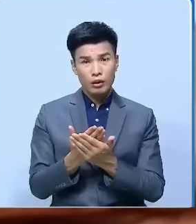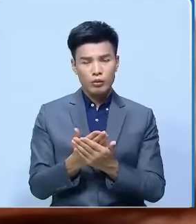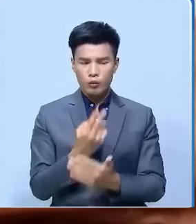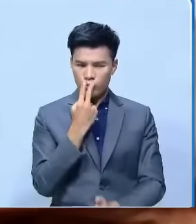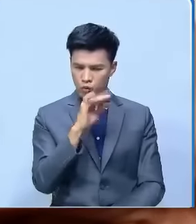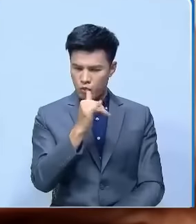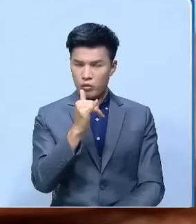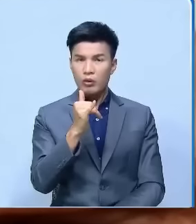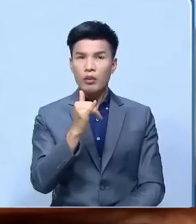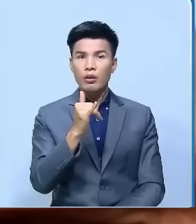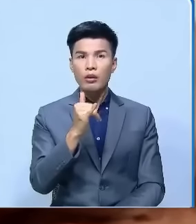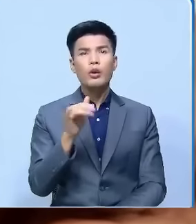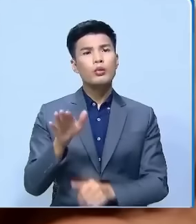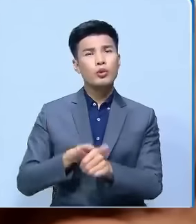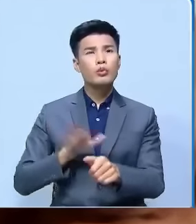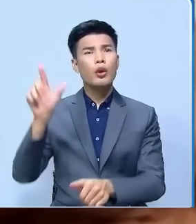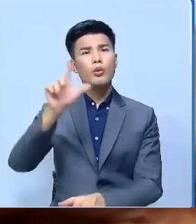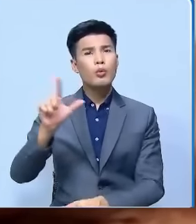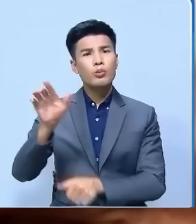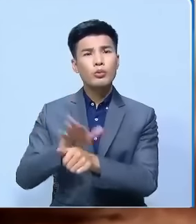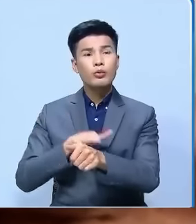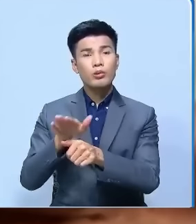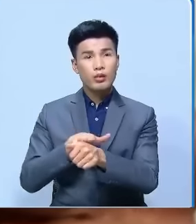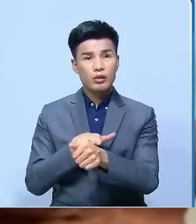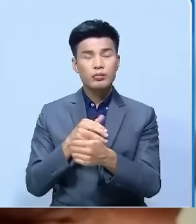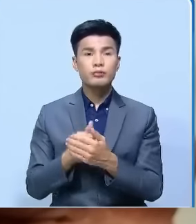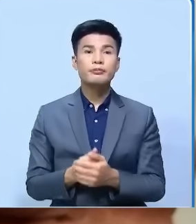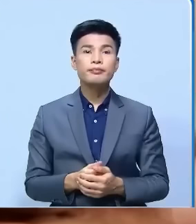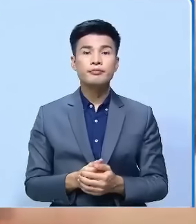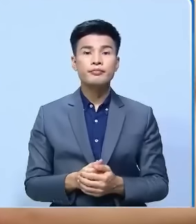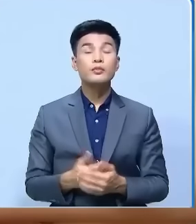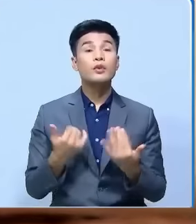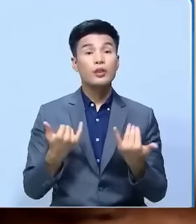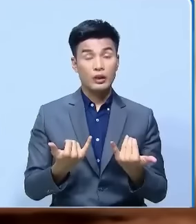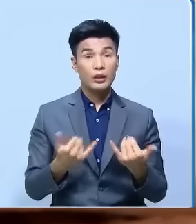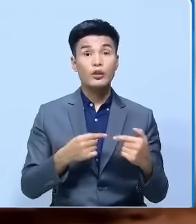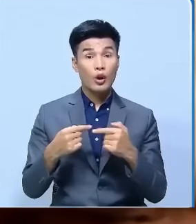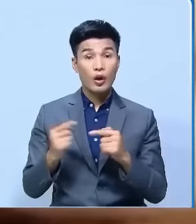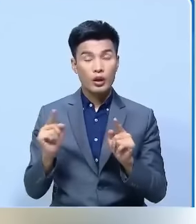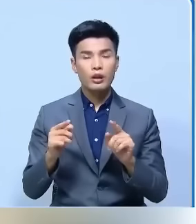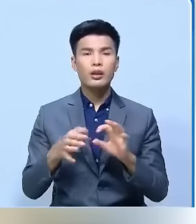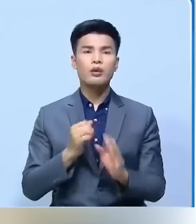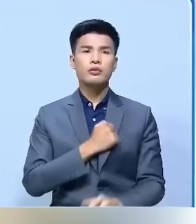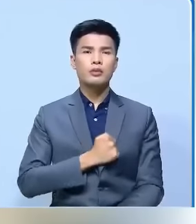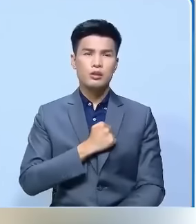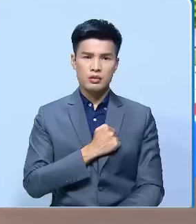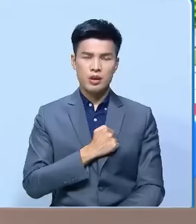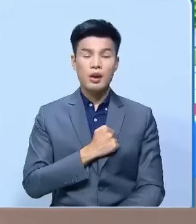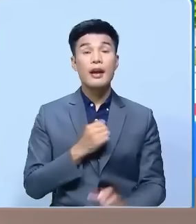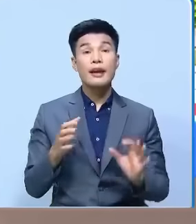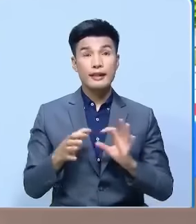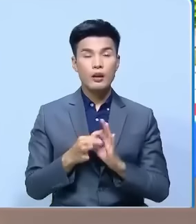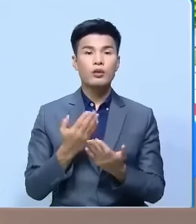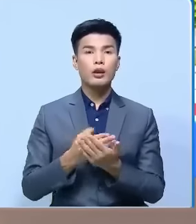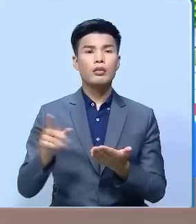ออกใครก็สงสารคุณลุงอยู่นะคุณผู้ชมแต่ว่าเรื่องต่อไปต้องบอกว่าเป็นเหตุสลดใจที่เกิดขึ้นเกี่ยวเนื่องกับเงิน